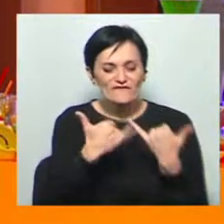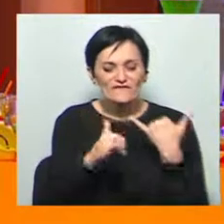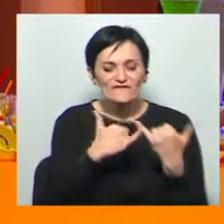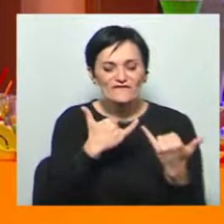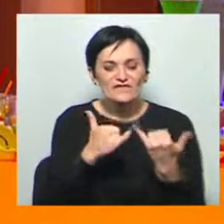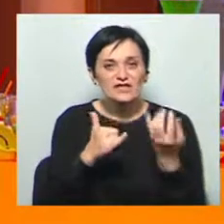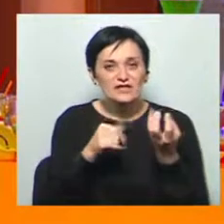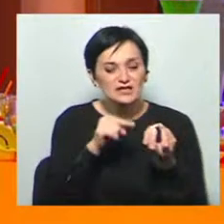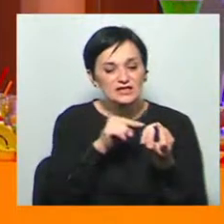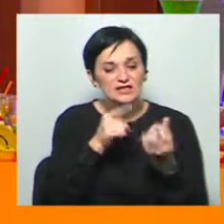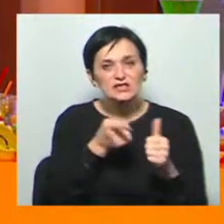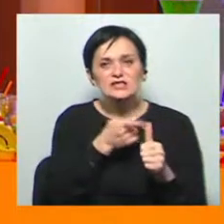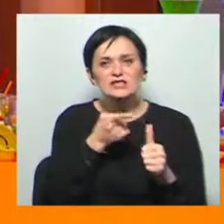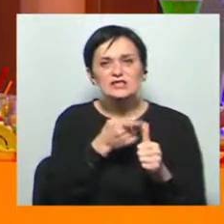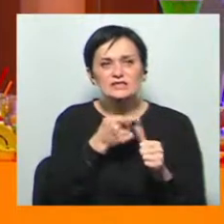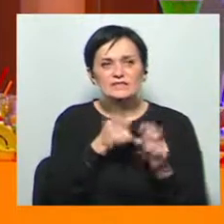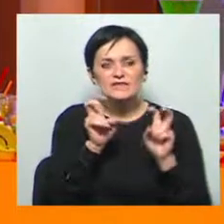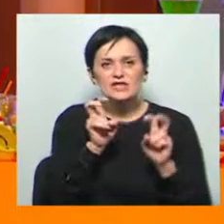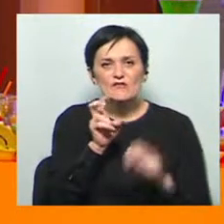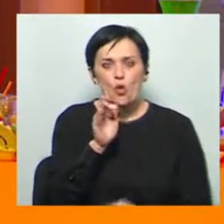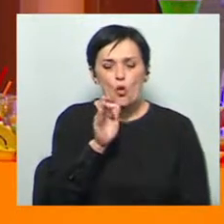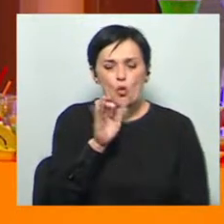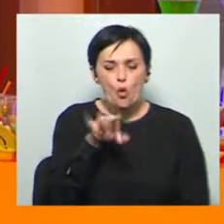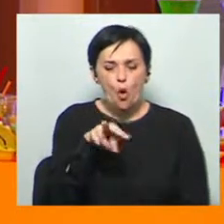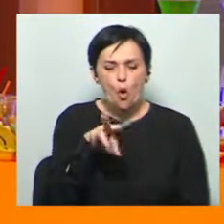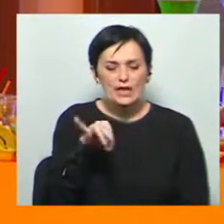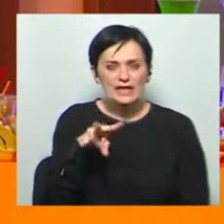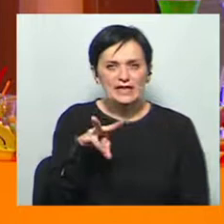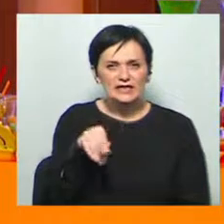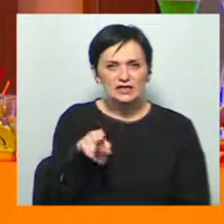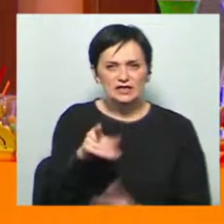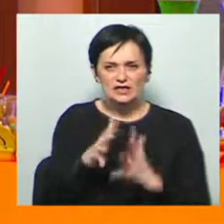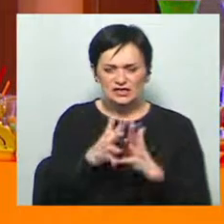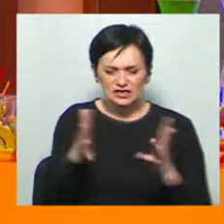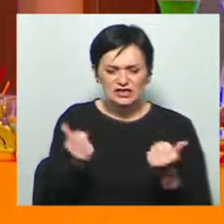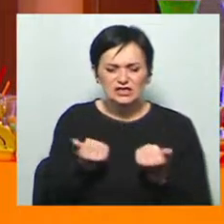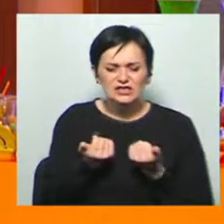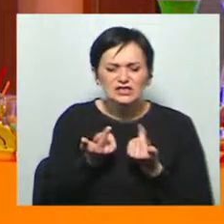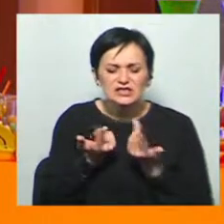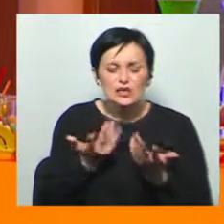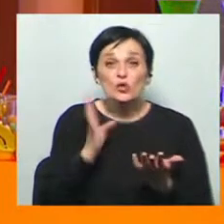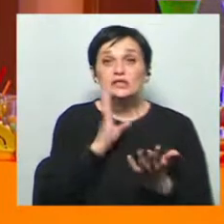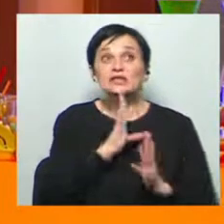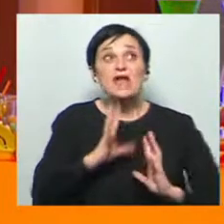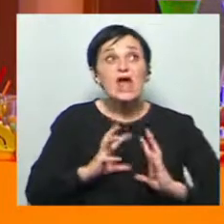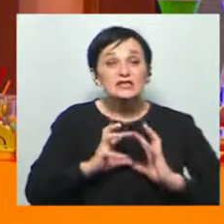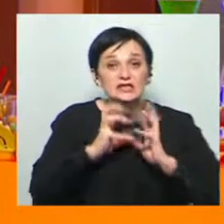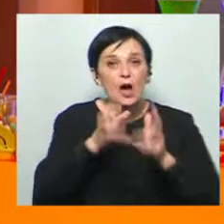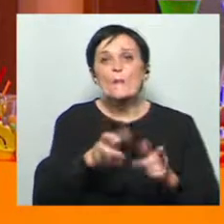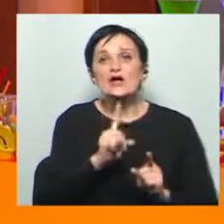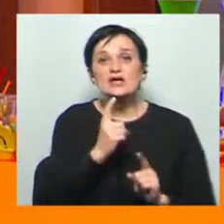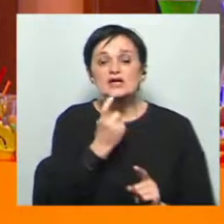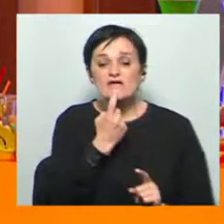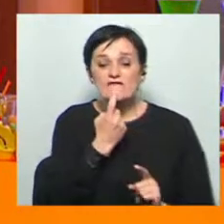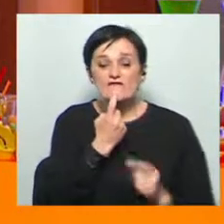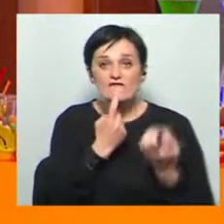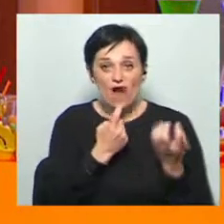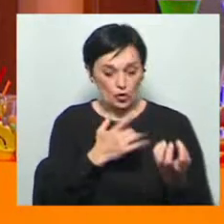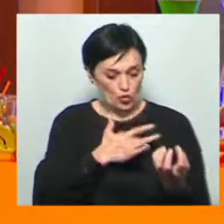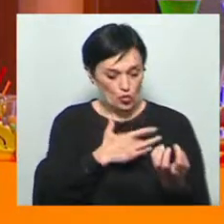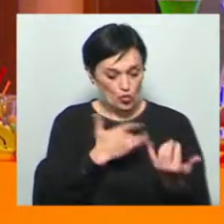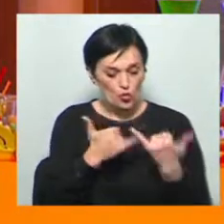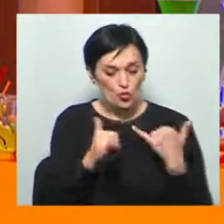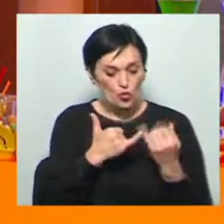არის ნივთიერება სახელად ქოლინი, რომელიც ყველაზე დიდი რაოდენობით დედამიწაზე სწორედ კვერცხის გულშია და